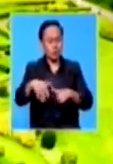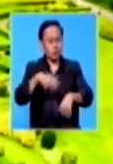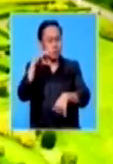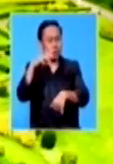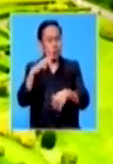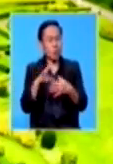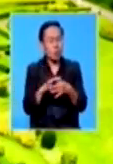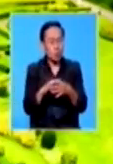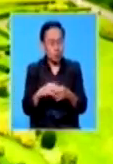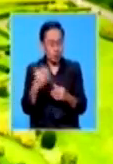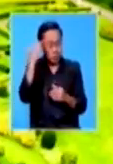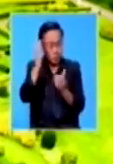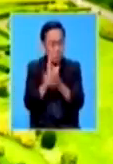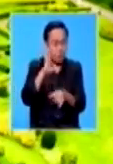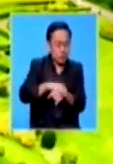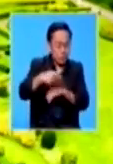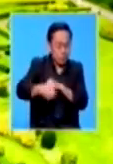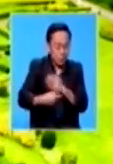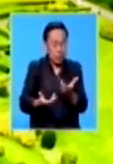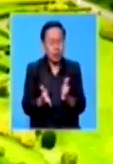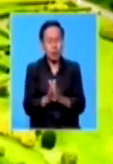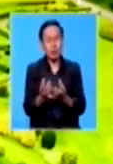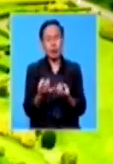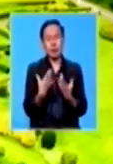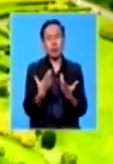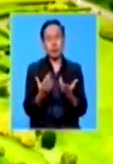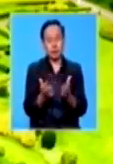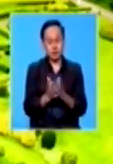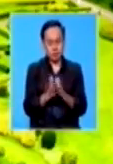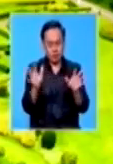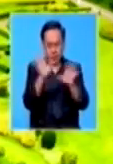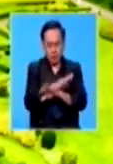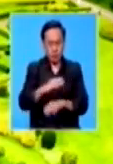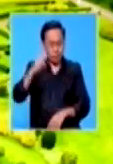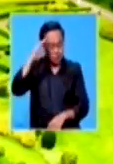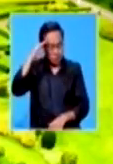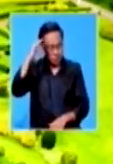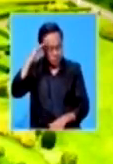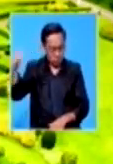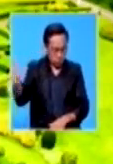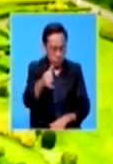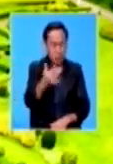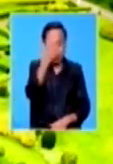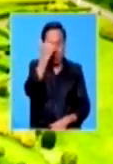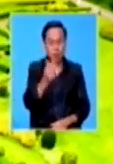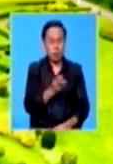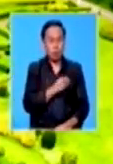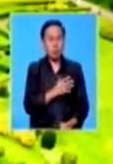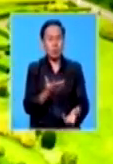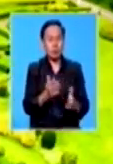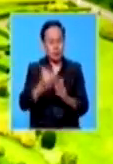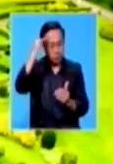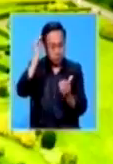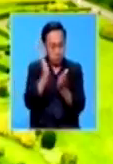ไมอ่ะในเมื่อตัวเองไม่ได้ทำความผิดอ่ะนะก็เหมือนท่านก็ทำเหมือนกับเวลาทหารเดินมาท่านก็ไม่ได้เห็นกลัวทหารแต่ท่านกลัวตำรวจเพราะตำรวจ